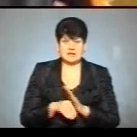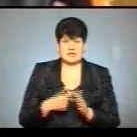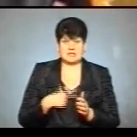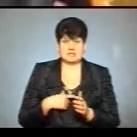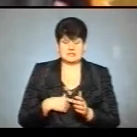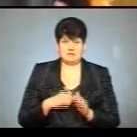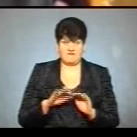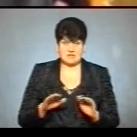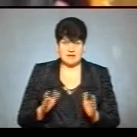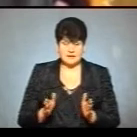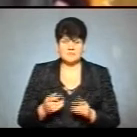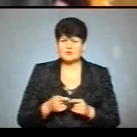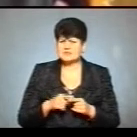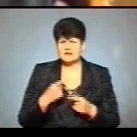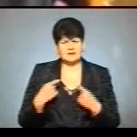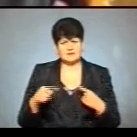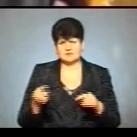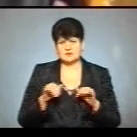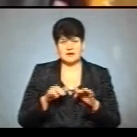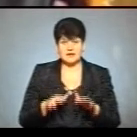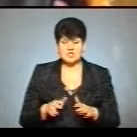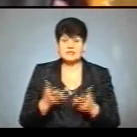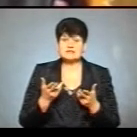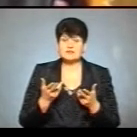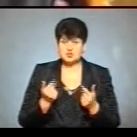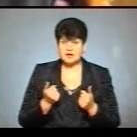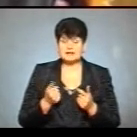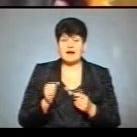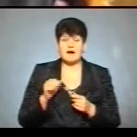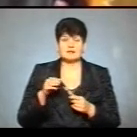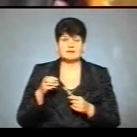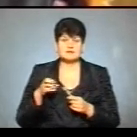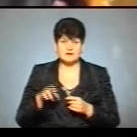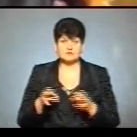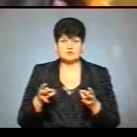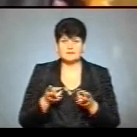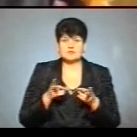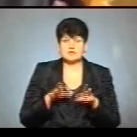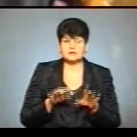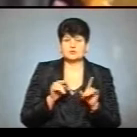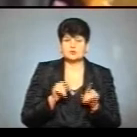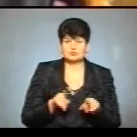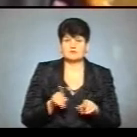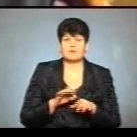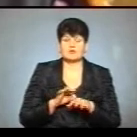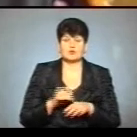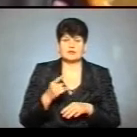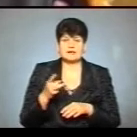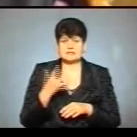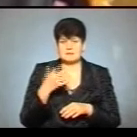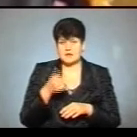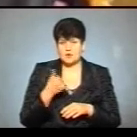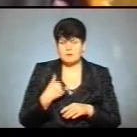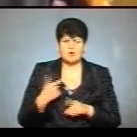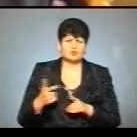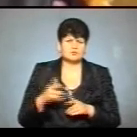дітей. То це зовсім різні речі. І, звичайно, атестацію, мені здається, потрібно залишити, тому що вона проводиться раз у 5 років. Всі ми до